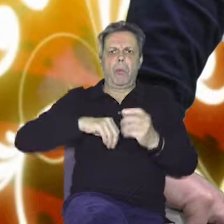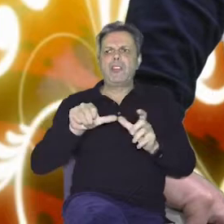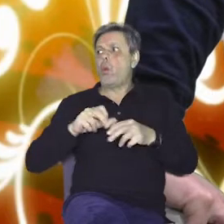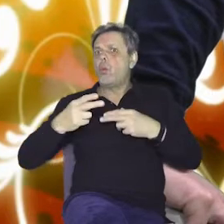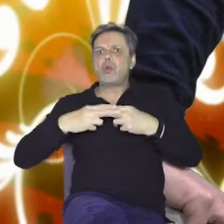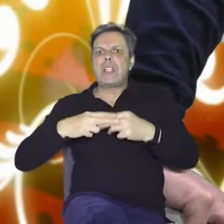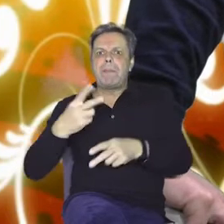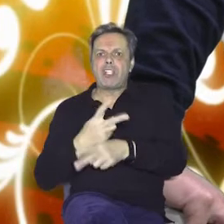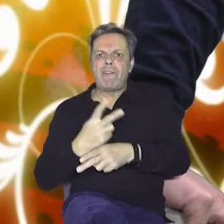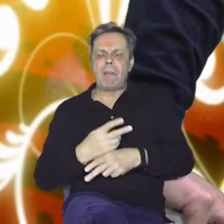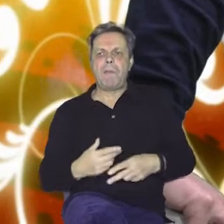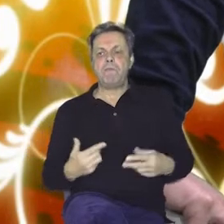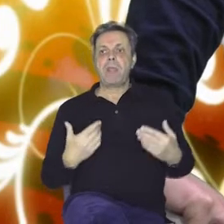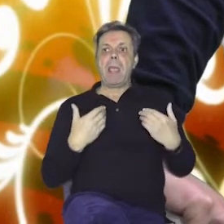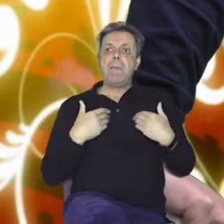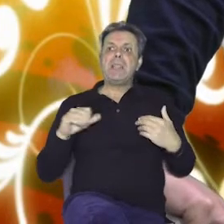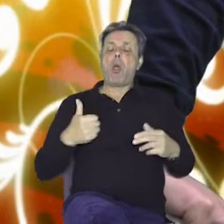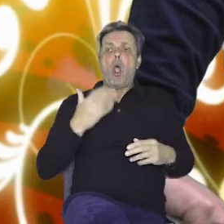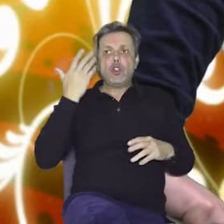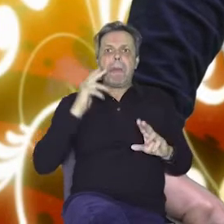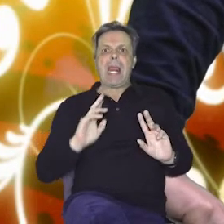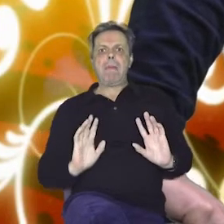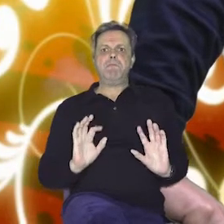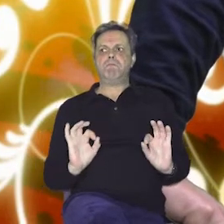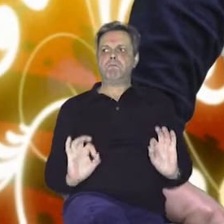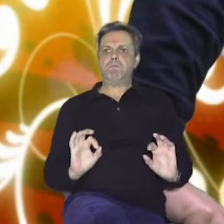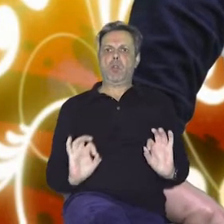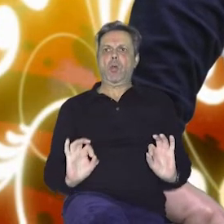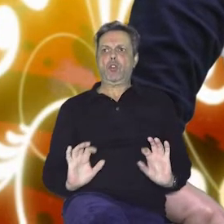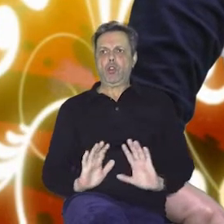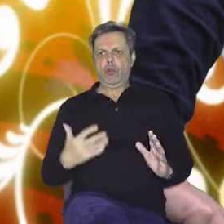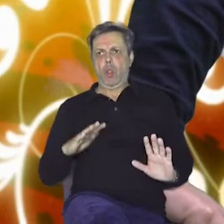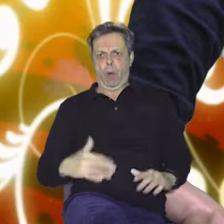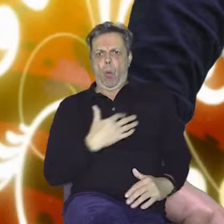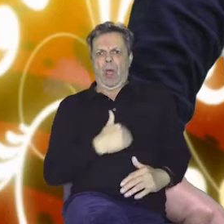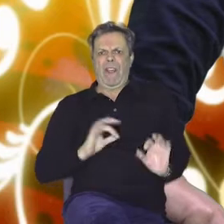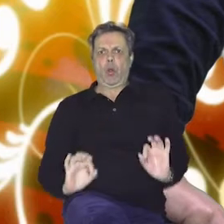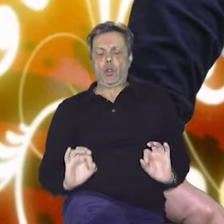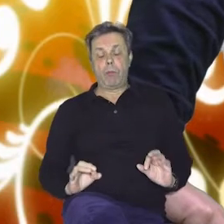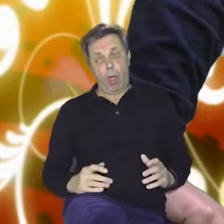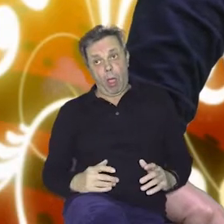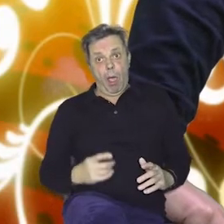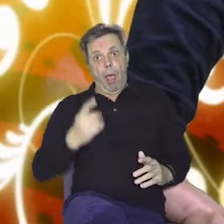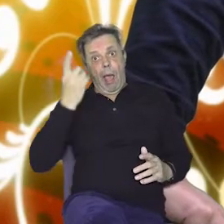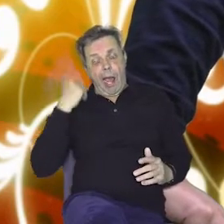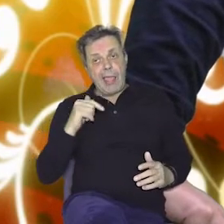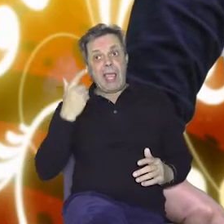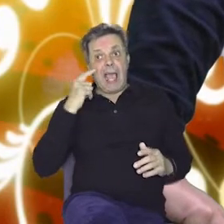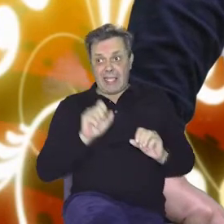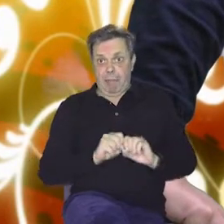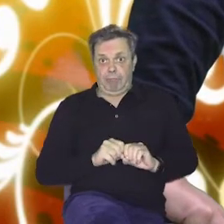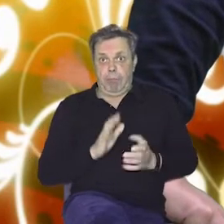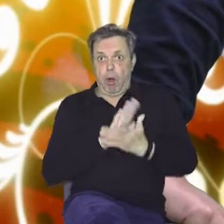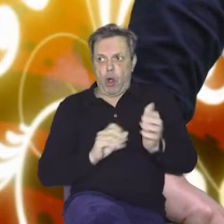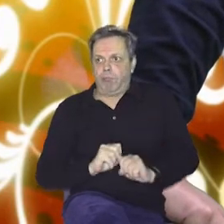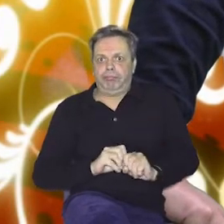zemljama. Mi smo još ostajali nekako po strani, a onda kad se epidemija počela širiti